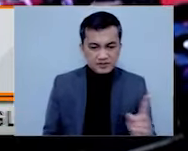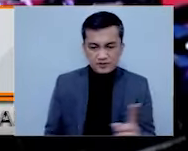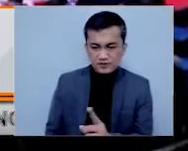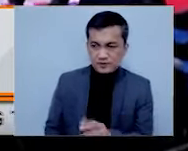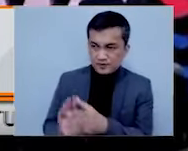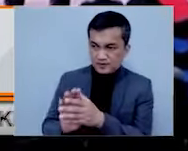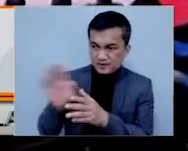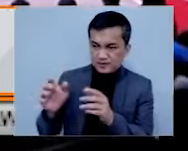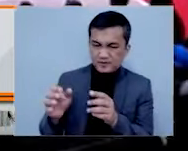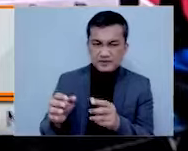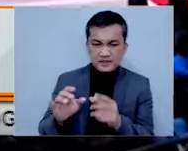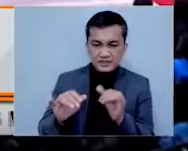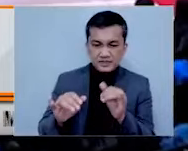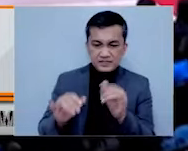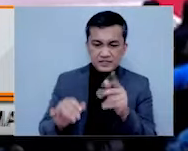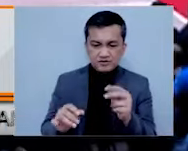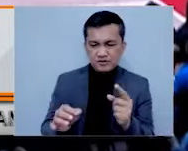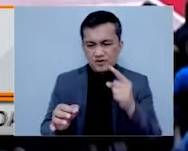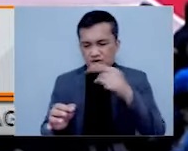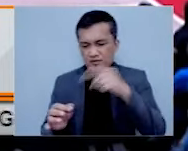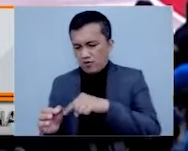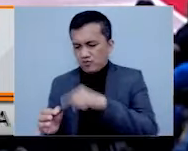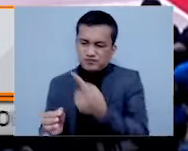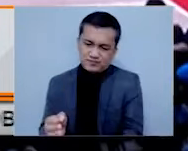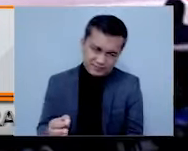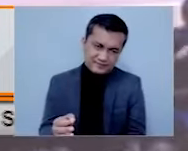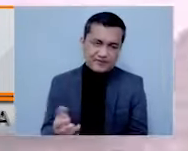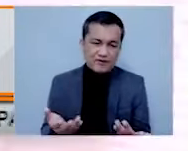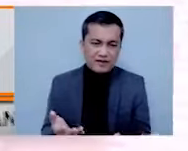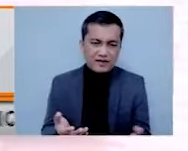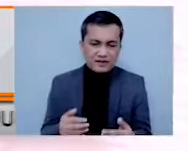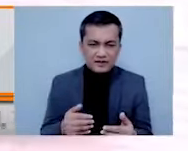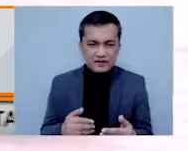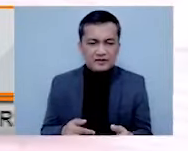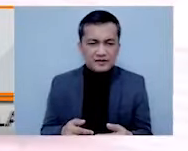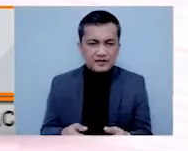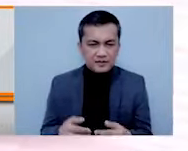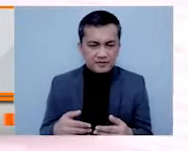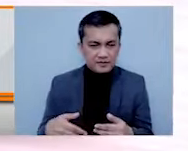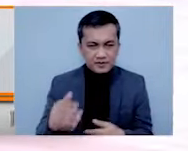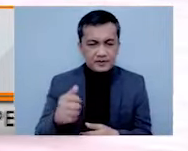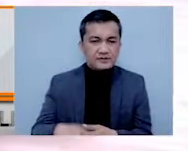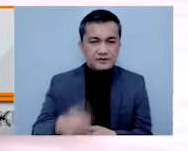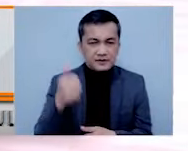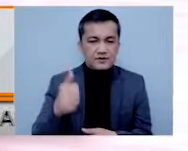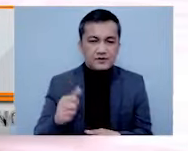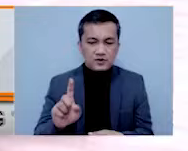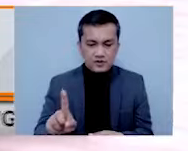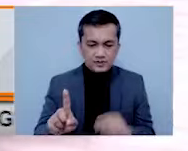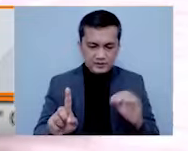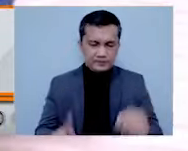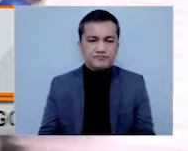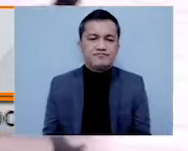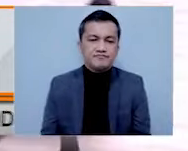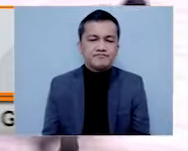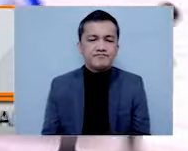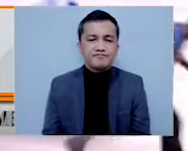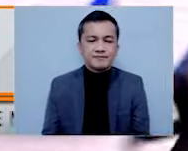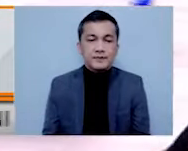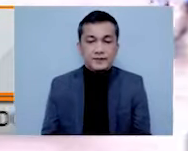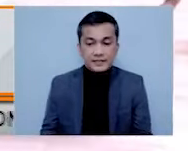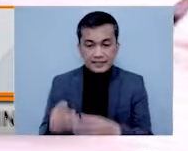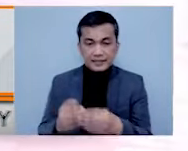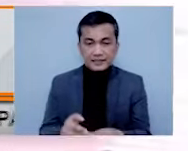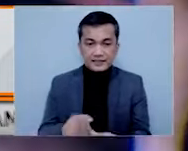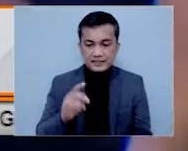si Jason Perkins pero hindi na ito pumasok at dito na lumamang ang Magnolia sa serye 1-0. Nanguna para sa kanila si